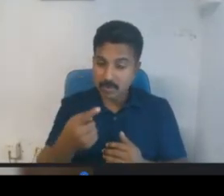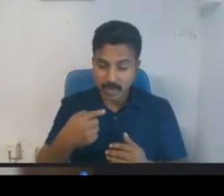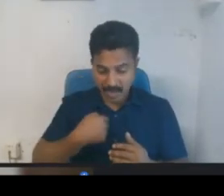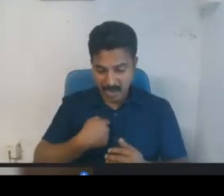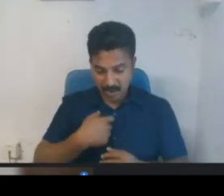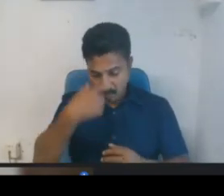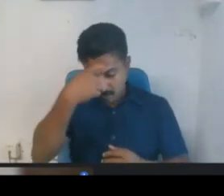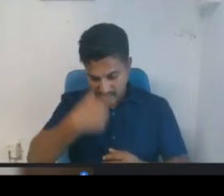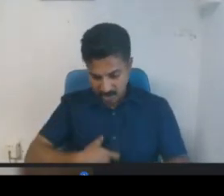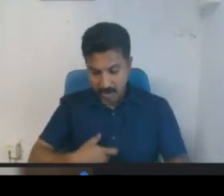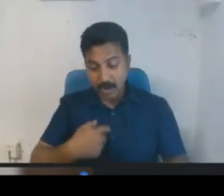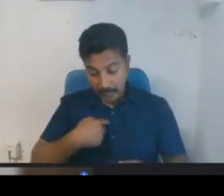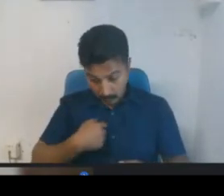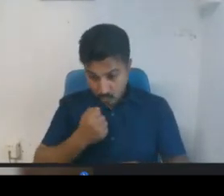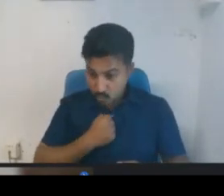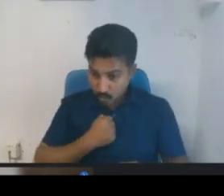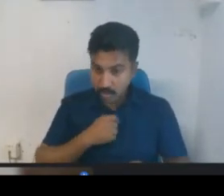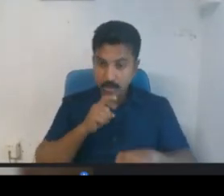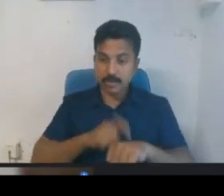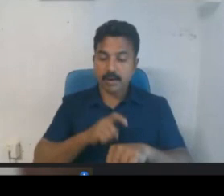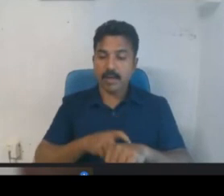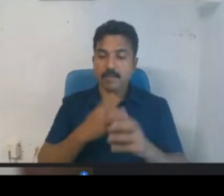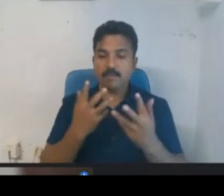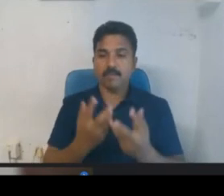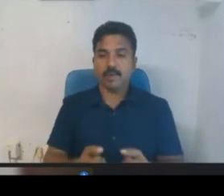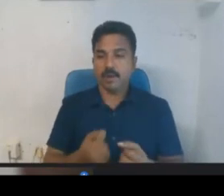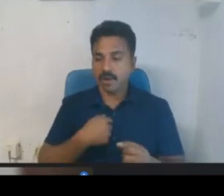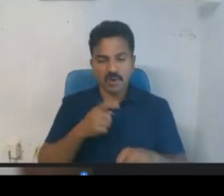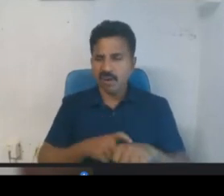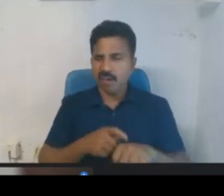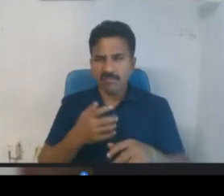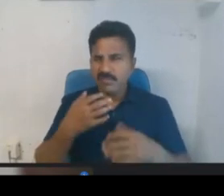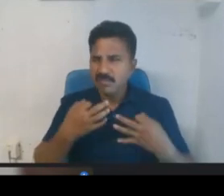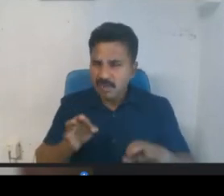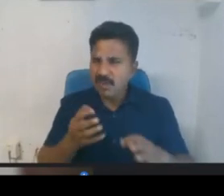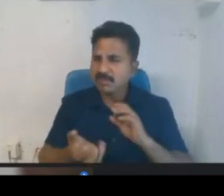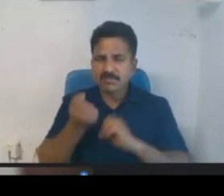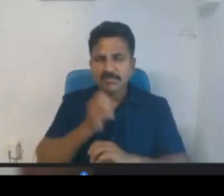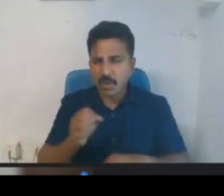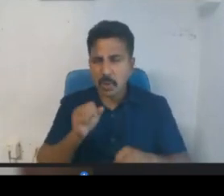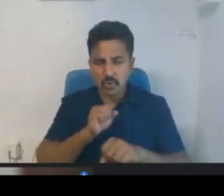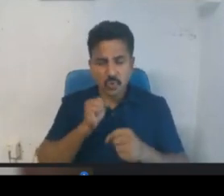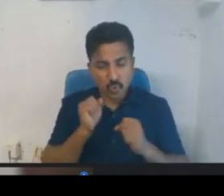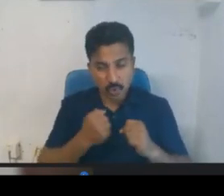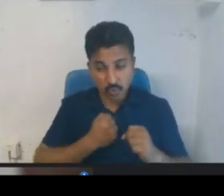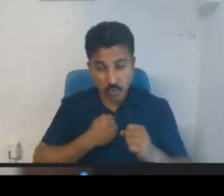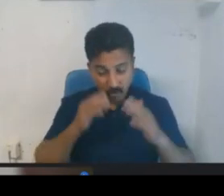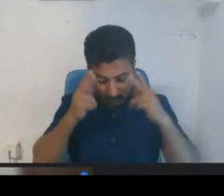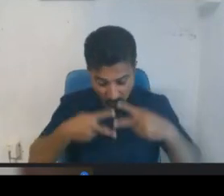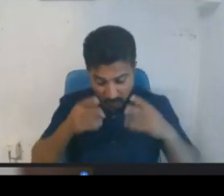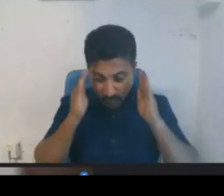എനിക്കായിട്ട് മാത്രം എന്താ ഒരു സമയം നമുക്ക് എടുക്കാൻ കഴിയാറില്ല, എനിക്കായിട്ട് മാത്രം ഞാൻ സമയം എടുക്കുന്നില്ല, അതിന് സമയം